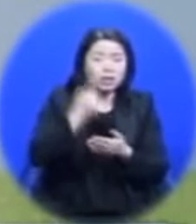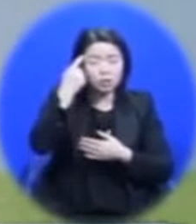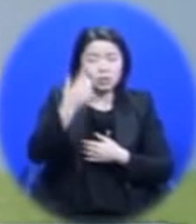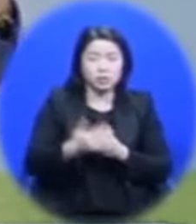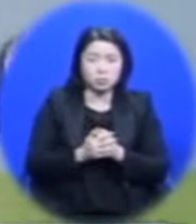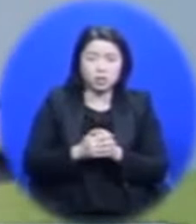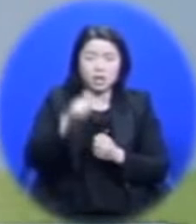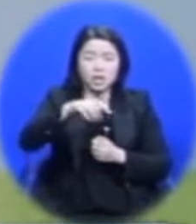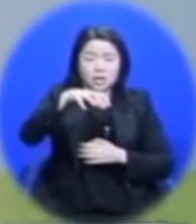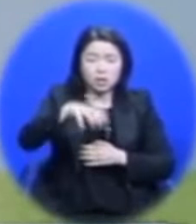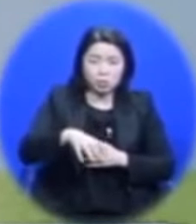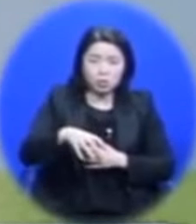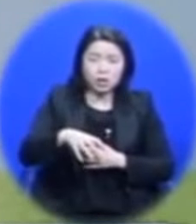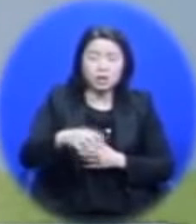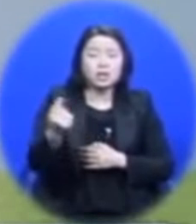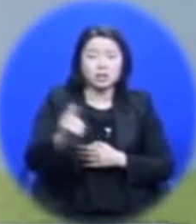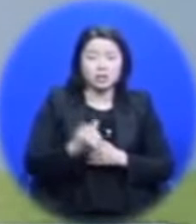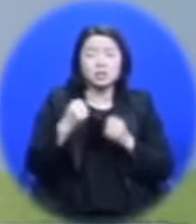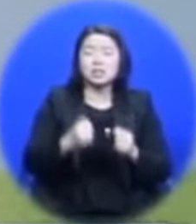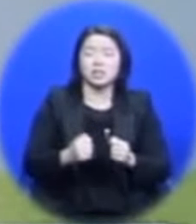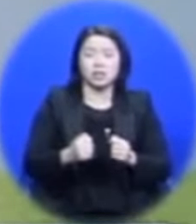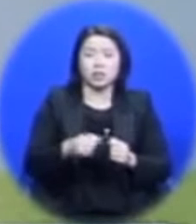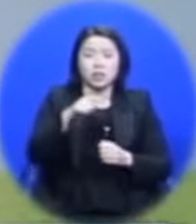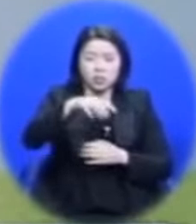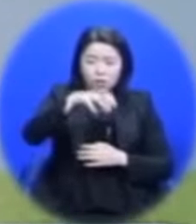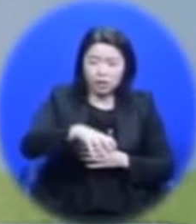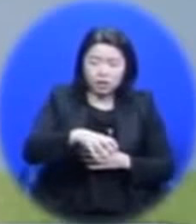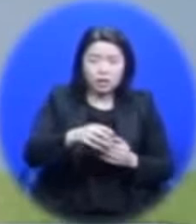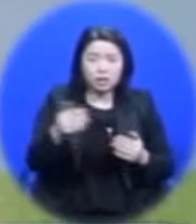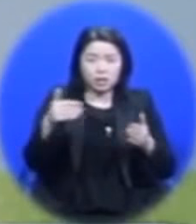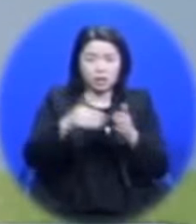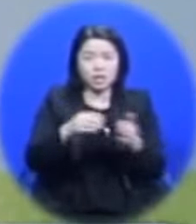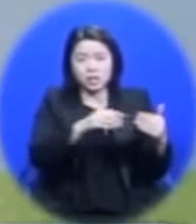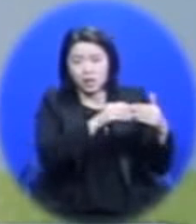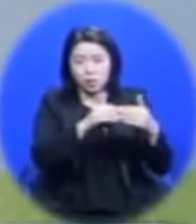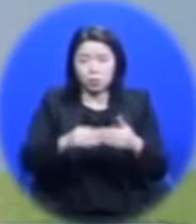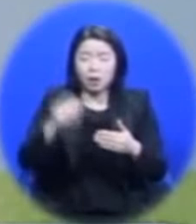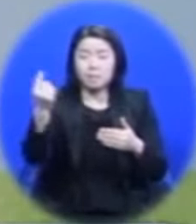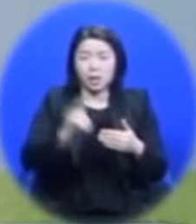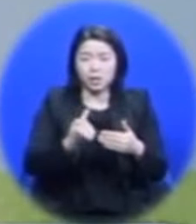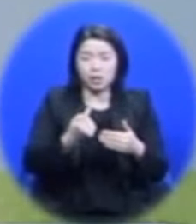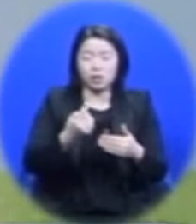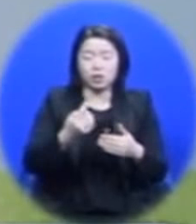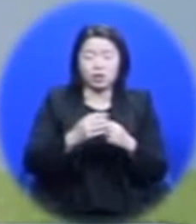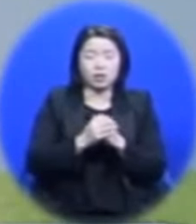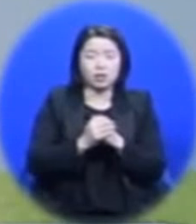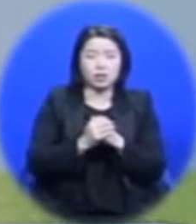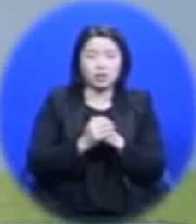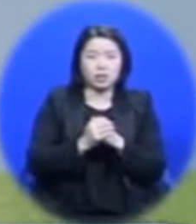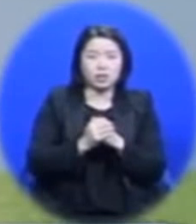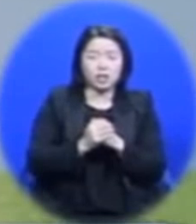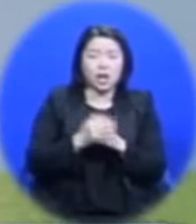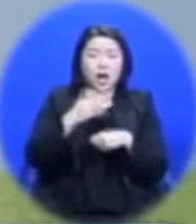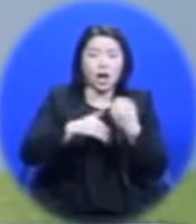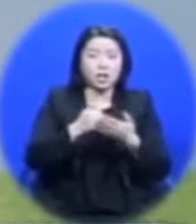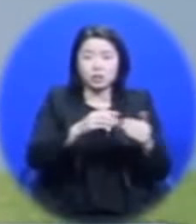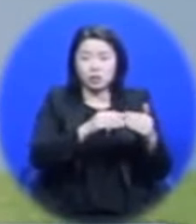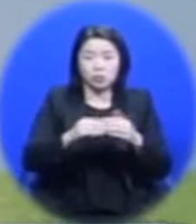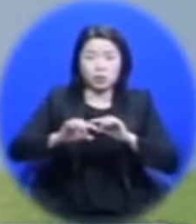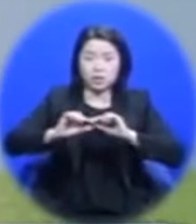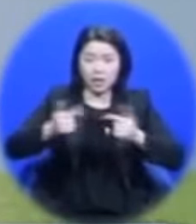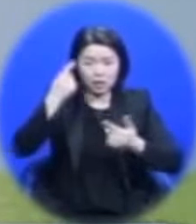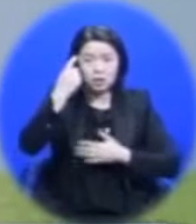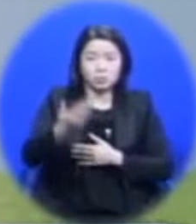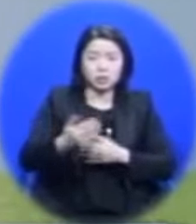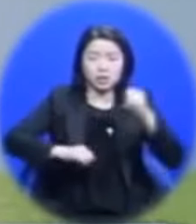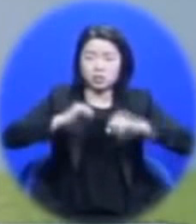안타까우시겠어요? 이렇게 와 앉아 계시면서 여기까지 인도함을 받아서 오셨으면서 하나님 인도 안 하신 겁니까? 역사